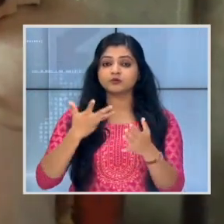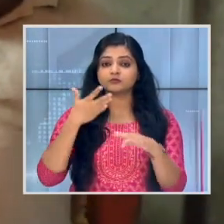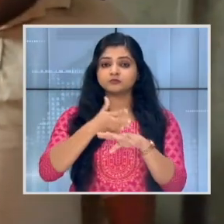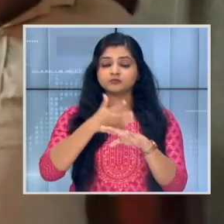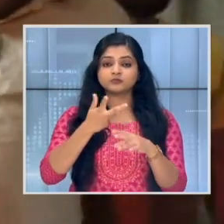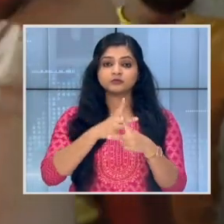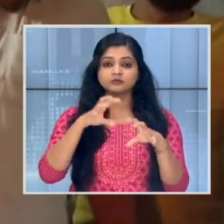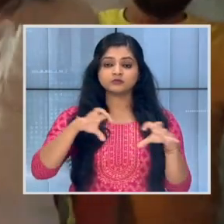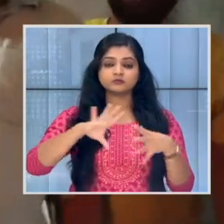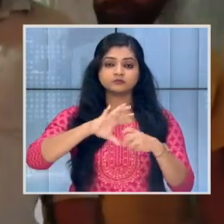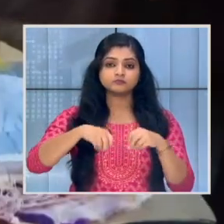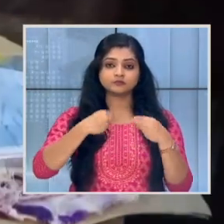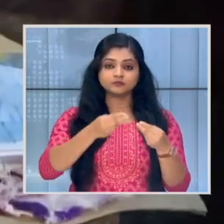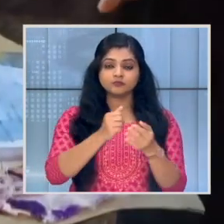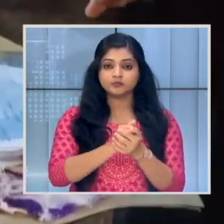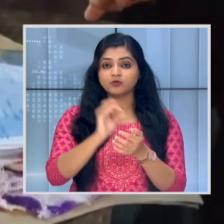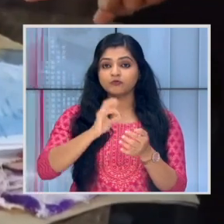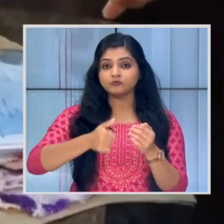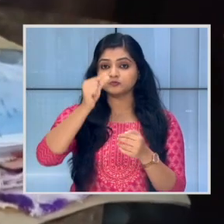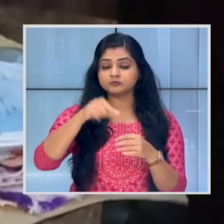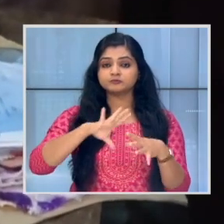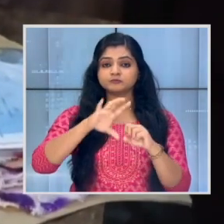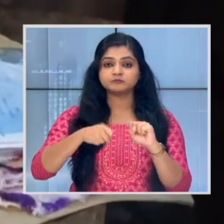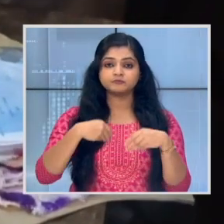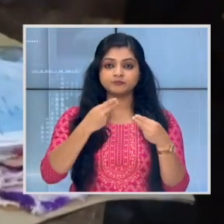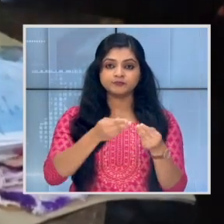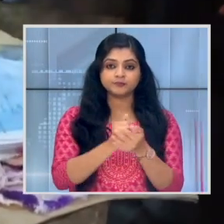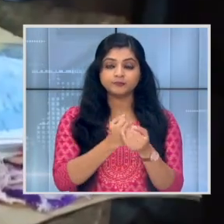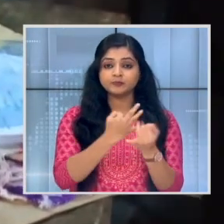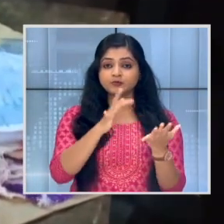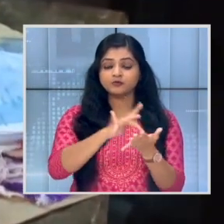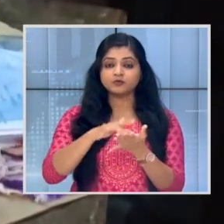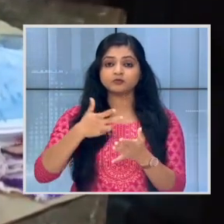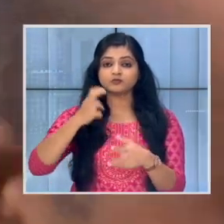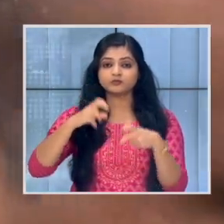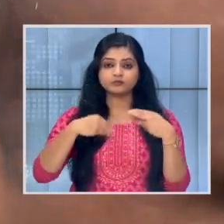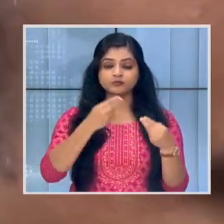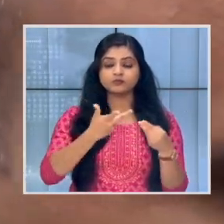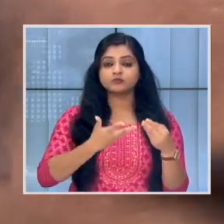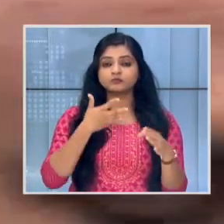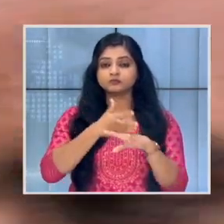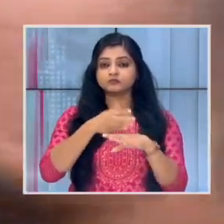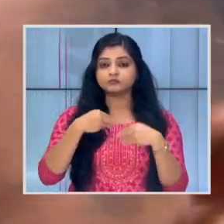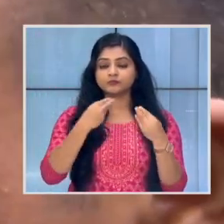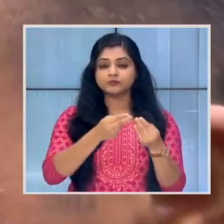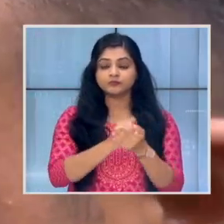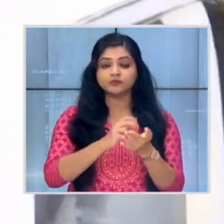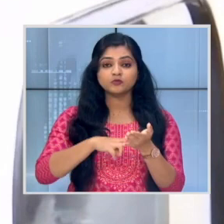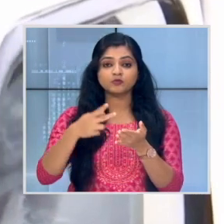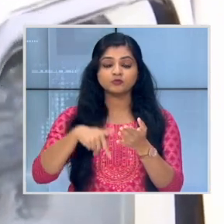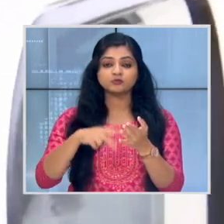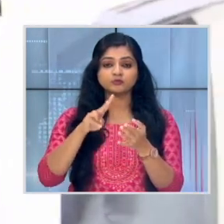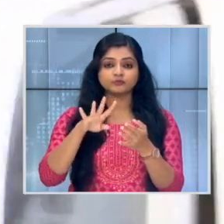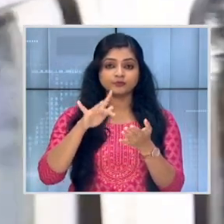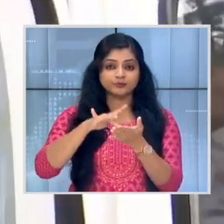ഹൂഗ്ലിയിൽ പ്രിസൈഡിംഗ് ഓഫീസറെ ആക്രമിച്ചു. പലയിടങ്ങളിലും രൂക്ഷമായ ഏറ്റുമുട്ടലും വെടിവെപ്പും തുടരുകയാണ്. നോർത്ത് 24 പർഗാനിയിൽ ഗവർണർ സി